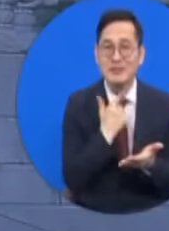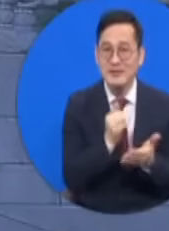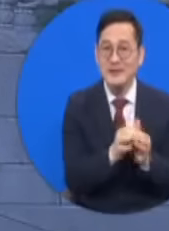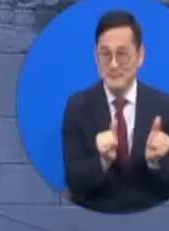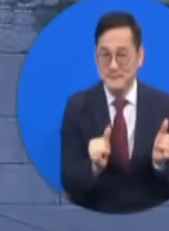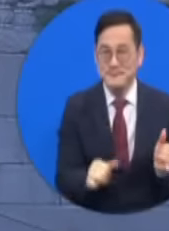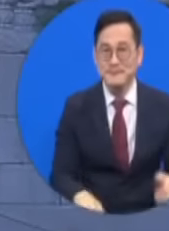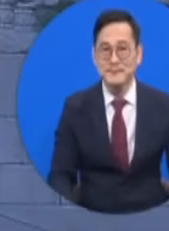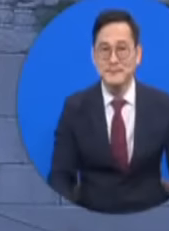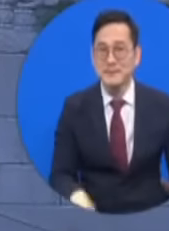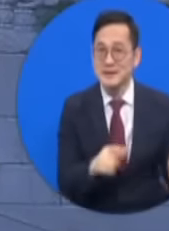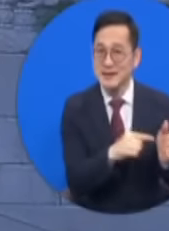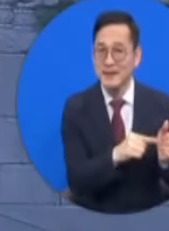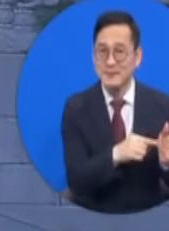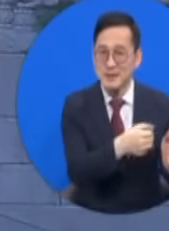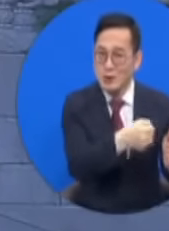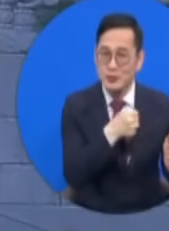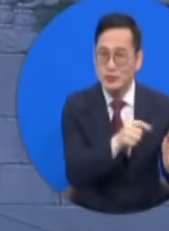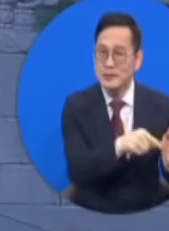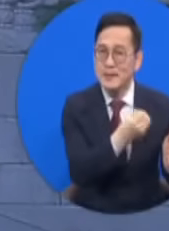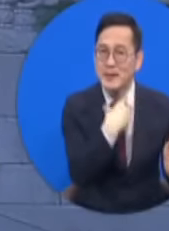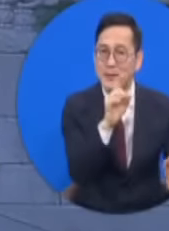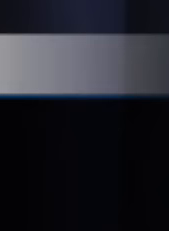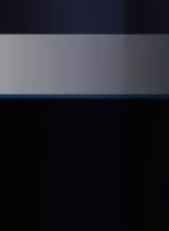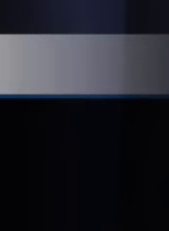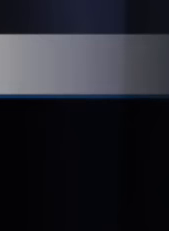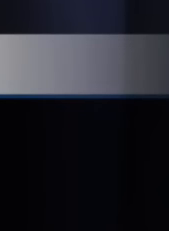합니다. 뭐라고 얘기했을까요? 들어보시죠.